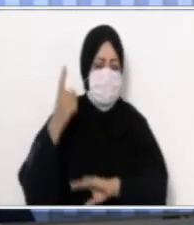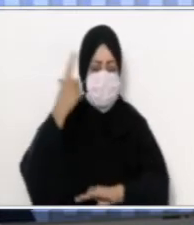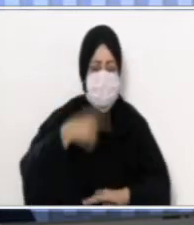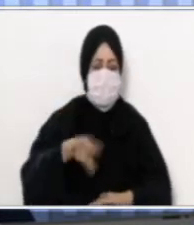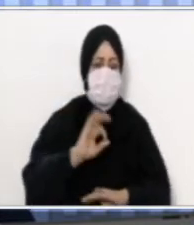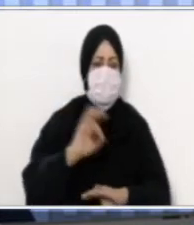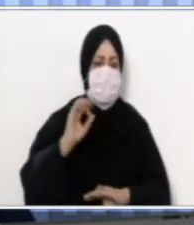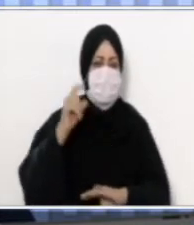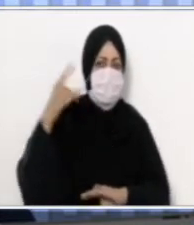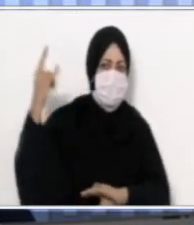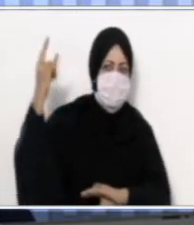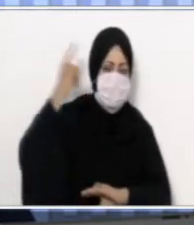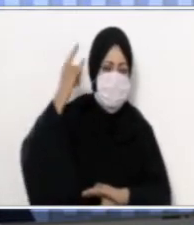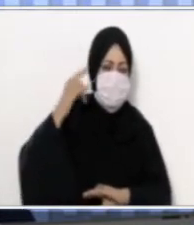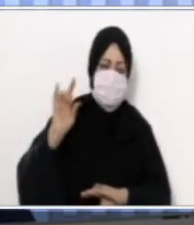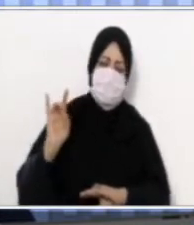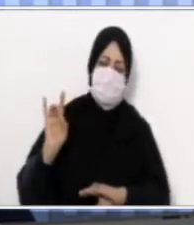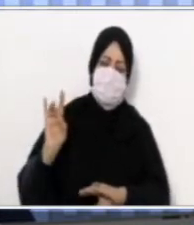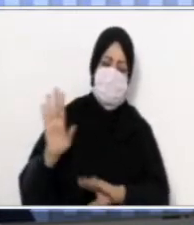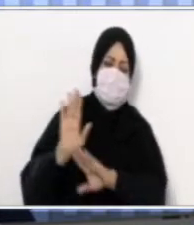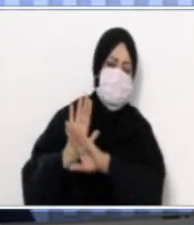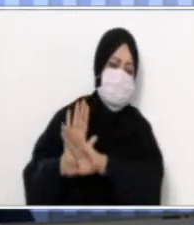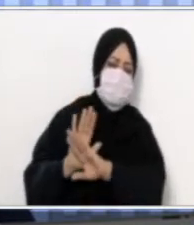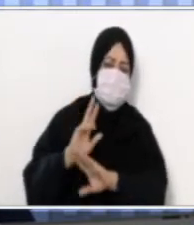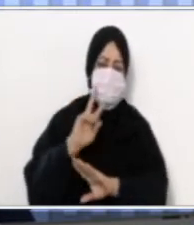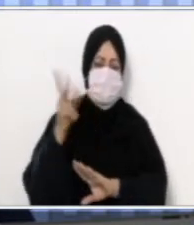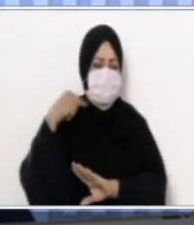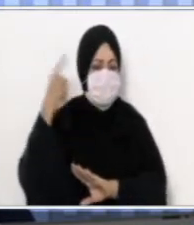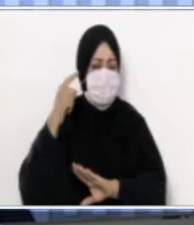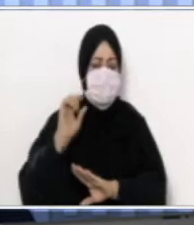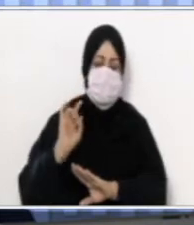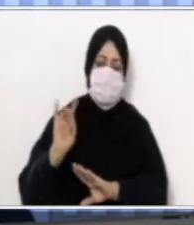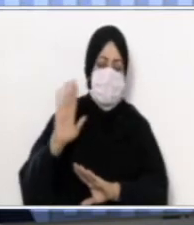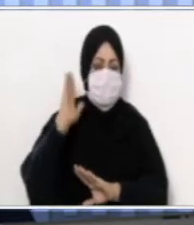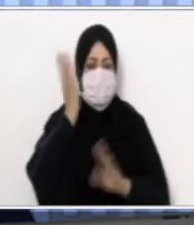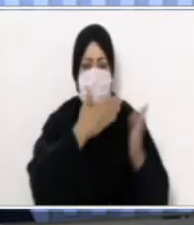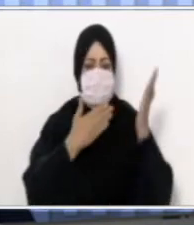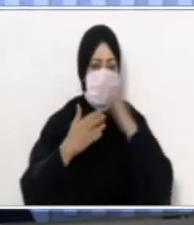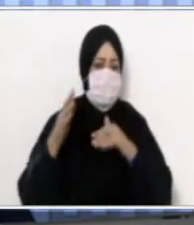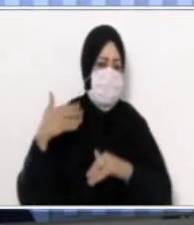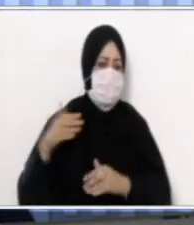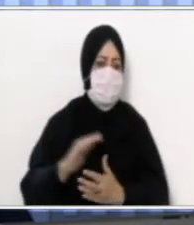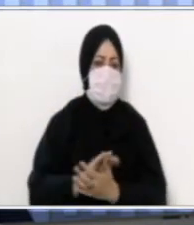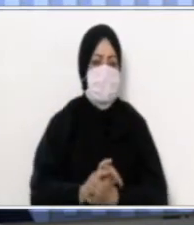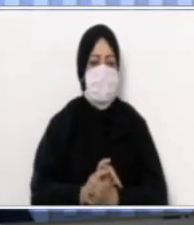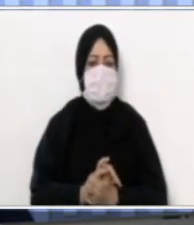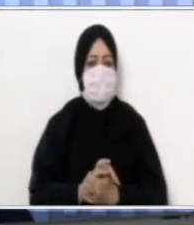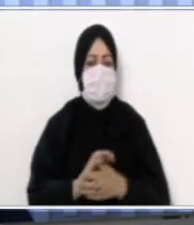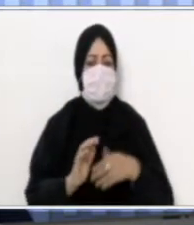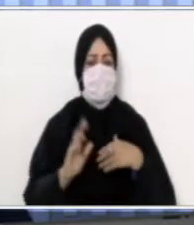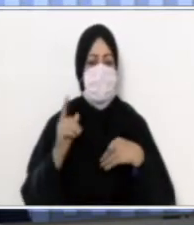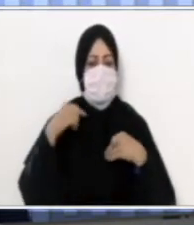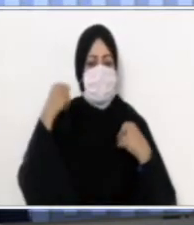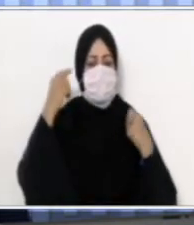وديما نكرر فيها ونقول ما عولج الوسواس بشيء أعظم من الإعراض عنه. أعرضي عن